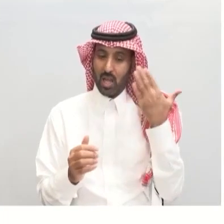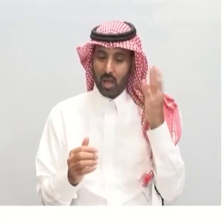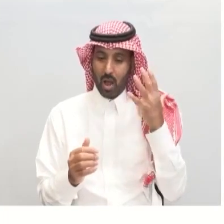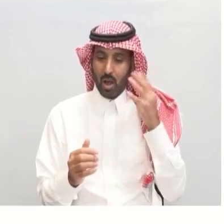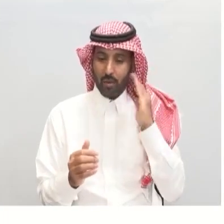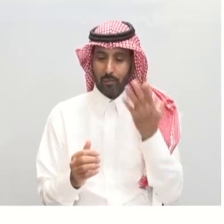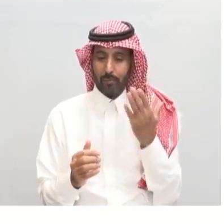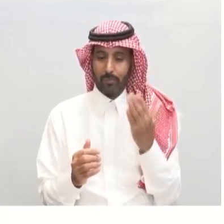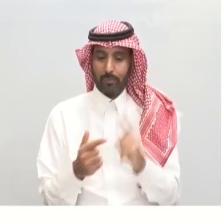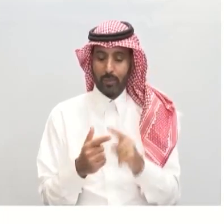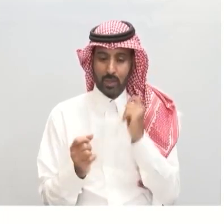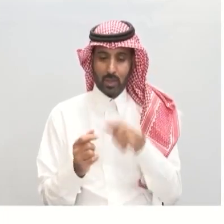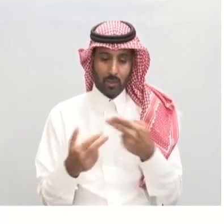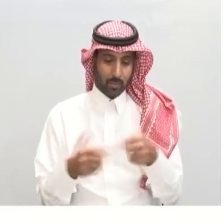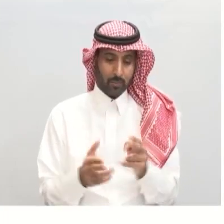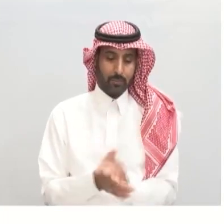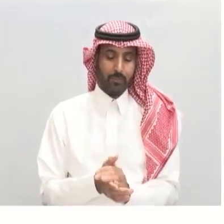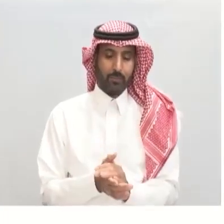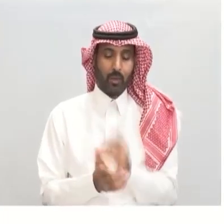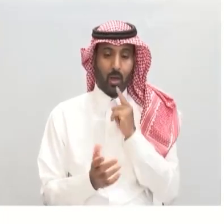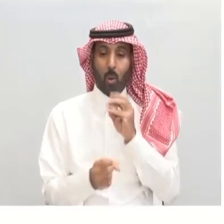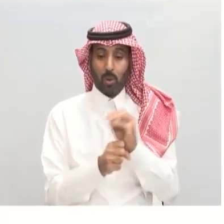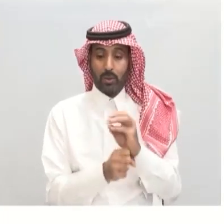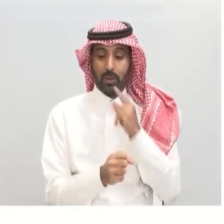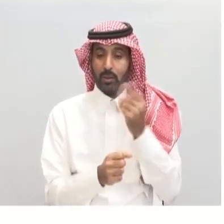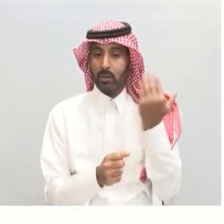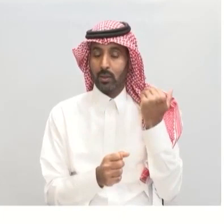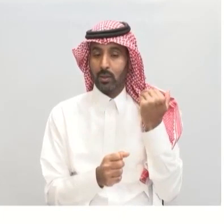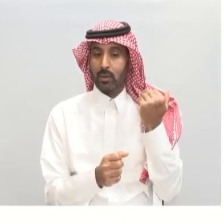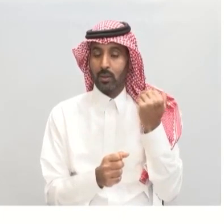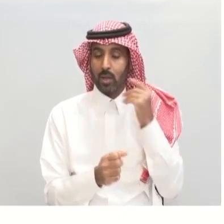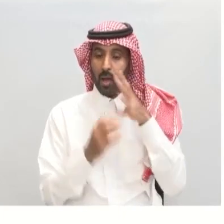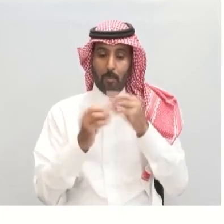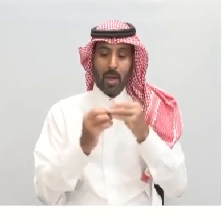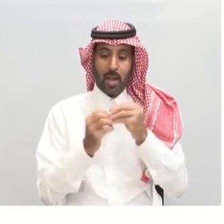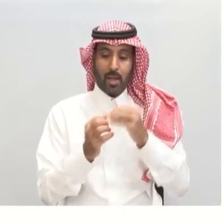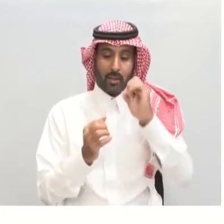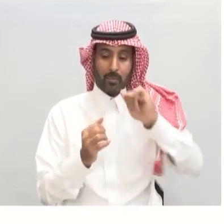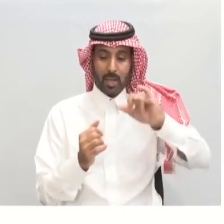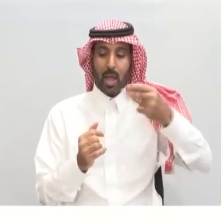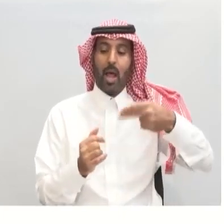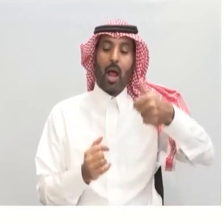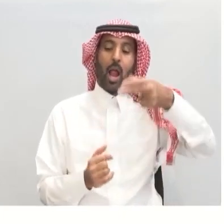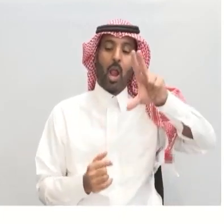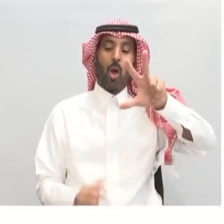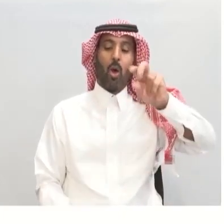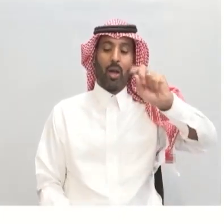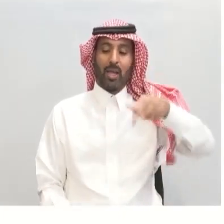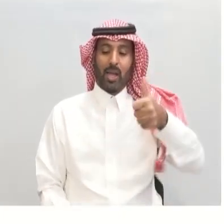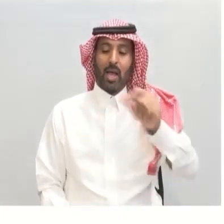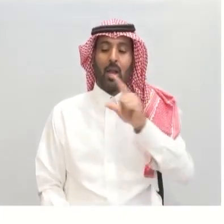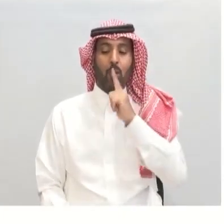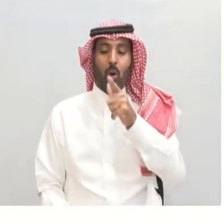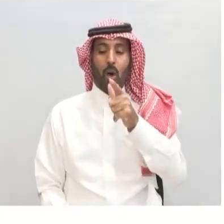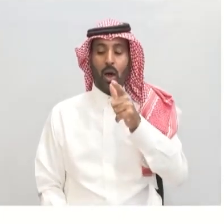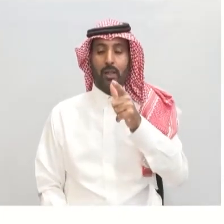الحديث تمهيد تعلمنا فيما سبق معنى جمع القران لغه واصطلاحا وعرفنا